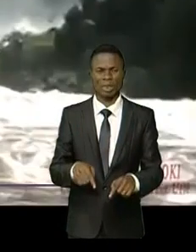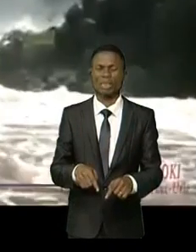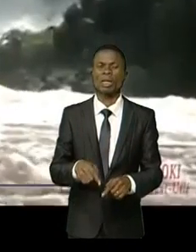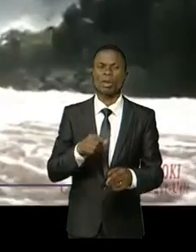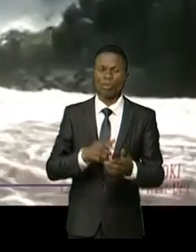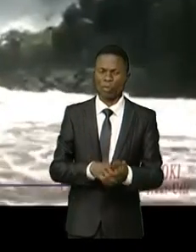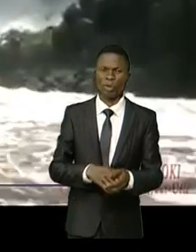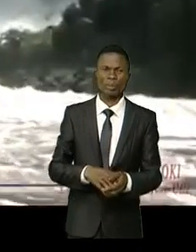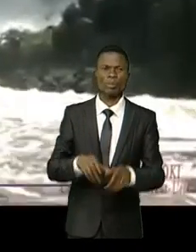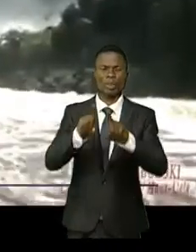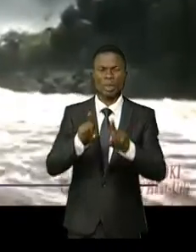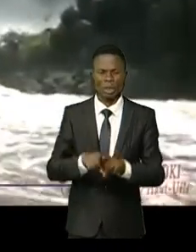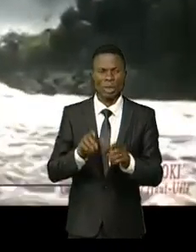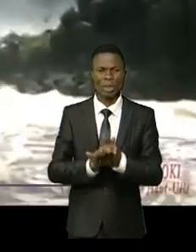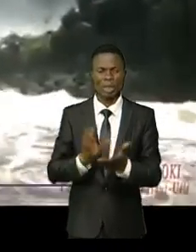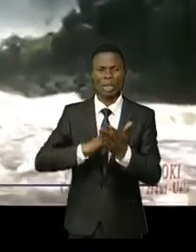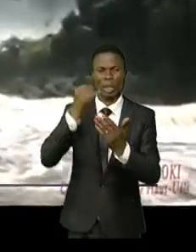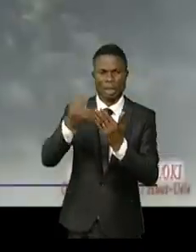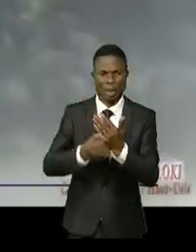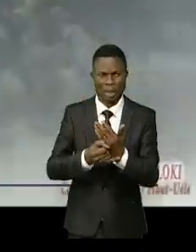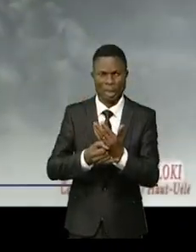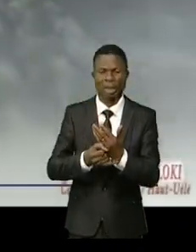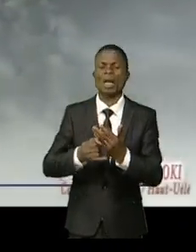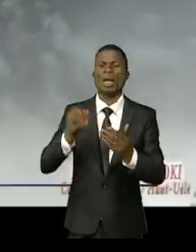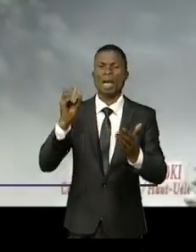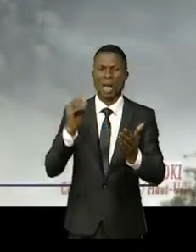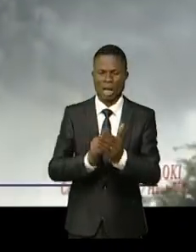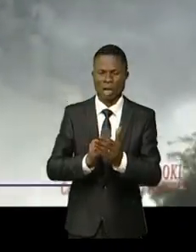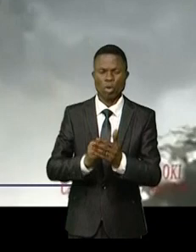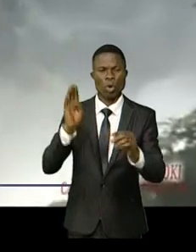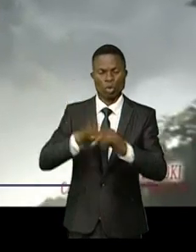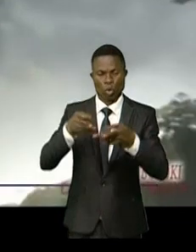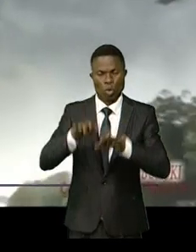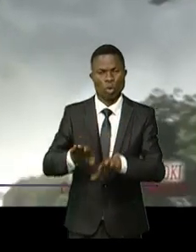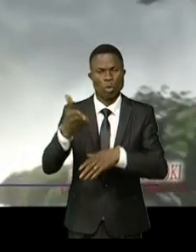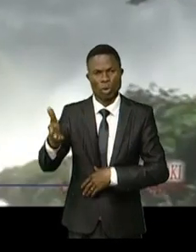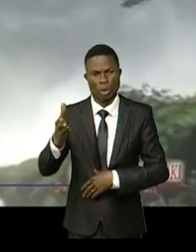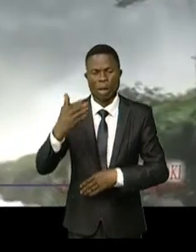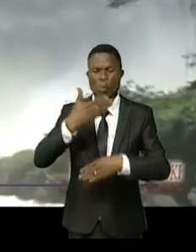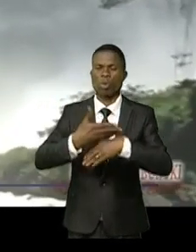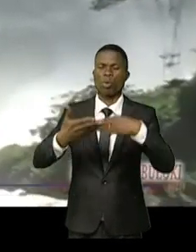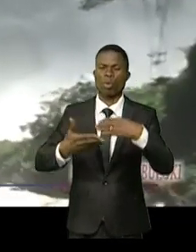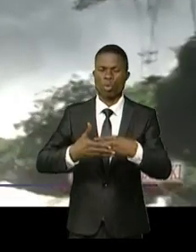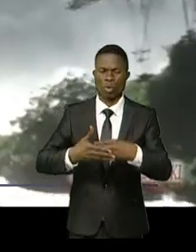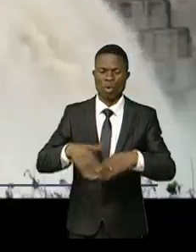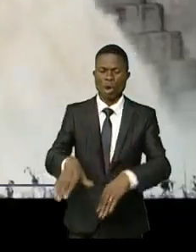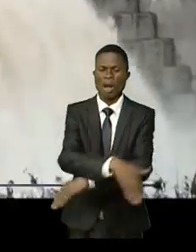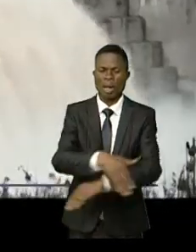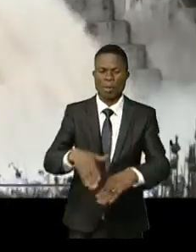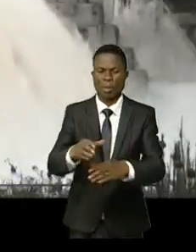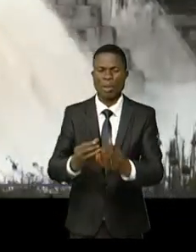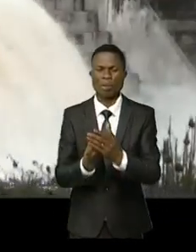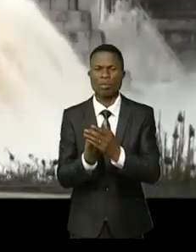Dans l'un de ses volets, ce projet vise à joindre cette célèbre chute Nandoubé pour y effectuer des prospections